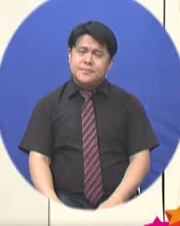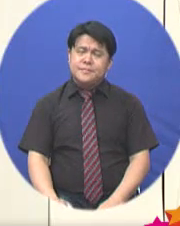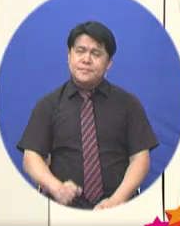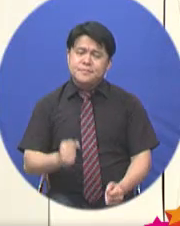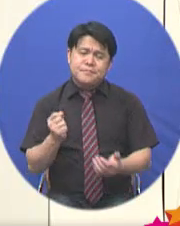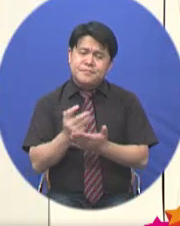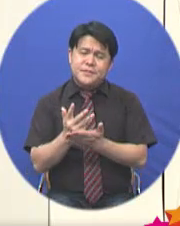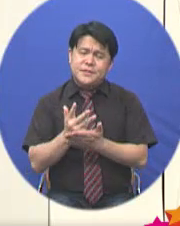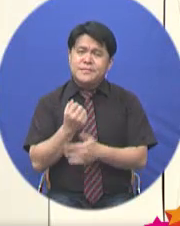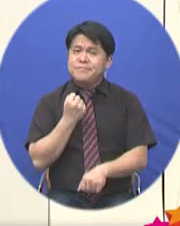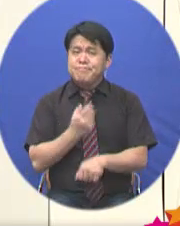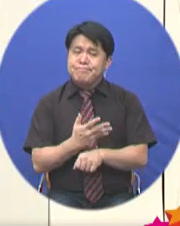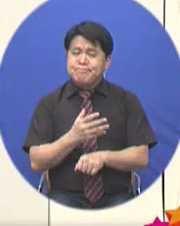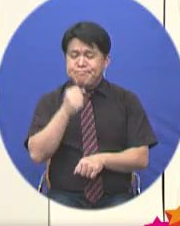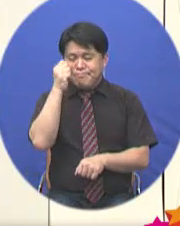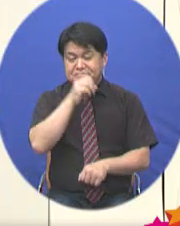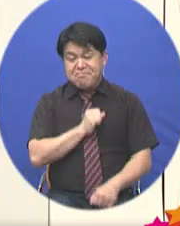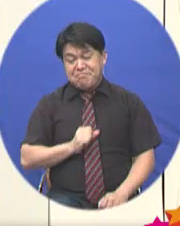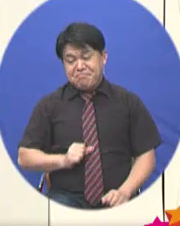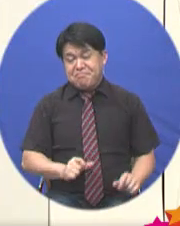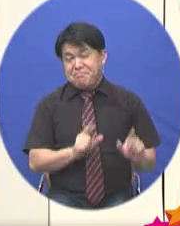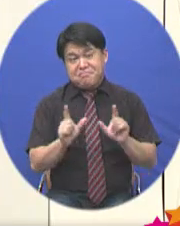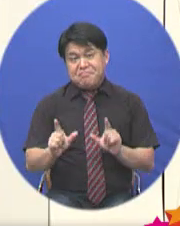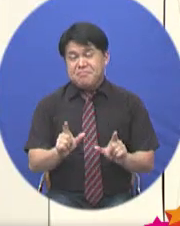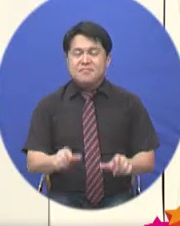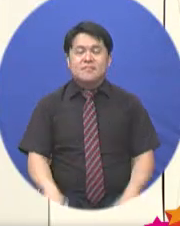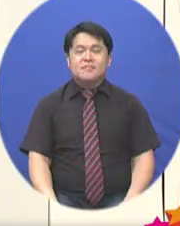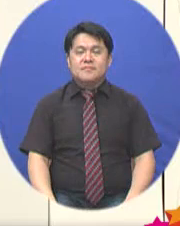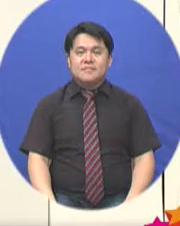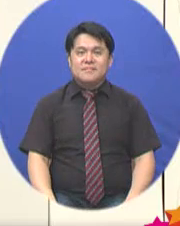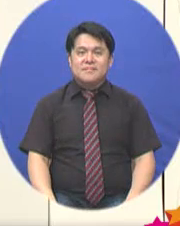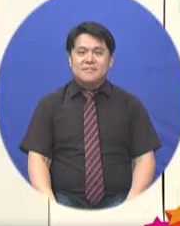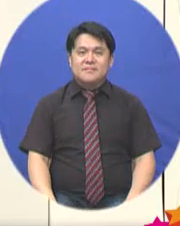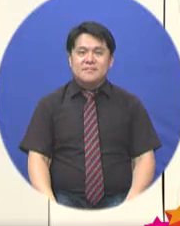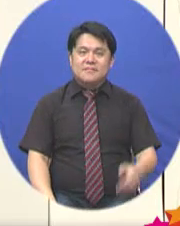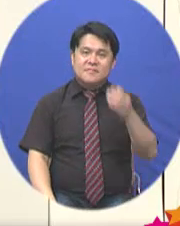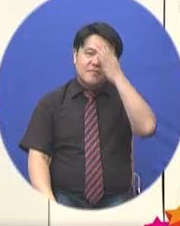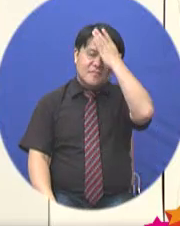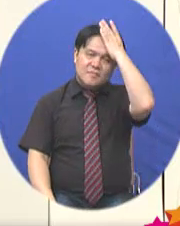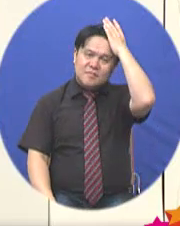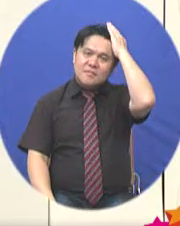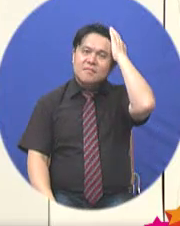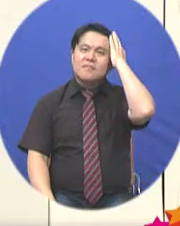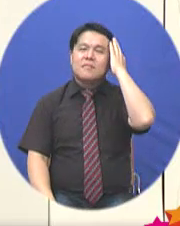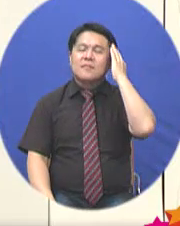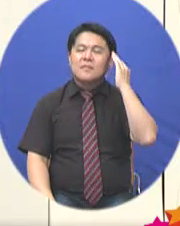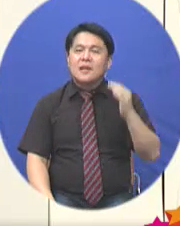팔자그를 날려면 그냥 살아야지요. 아이고야, 이런 긍정적인 마인드.